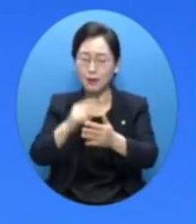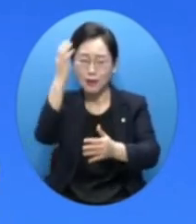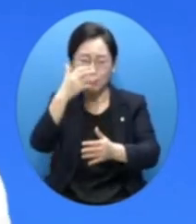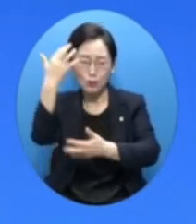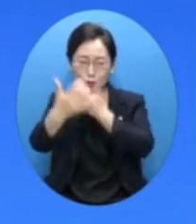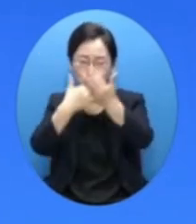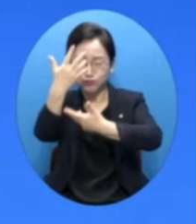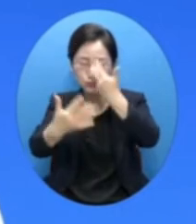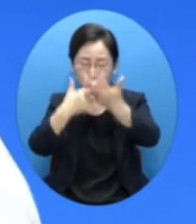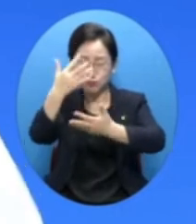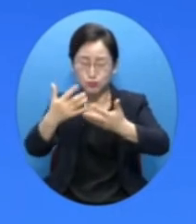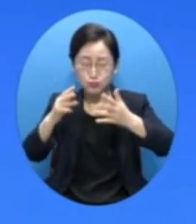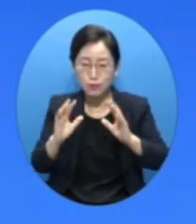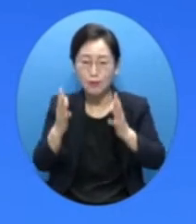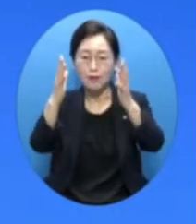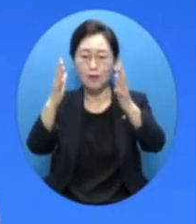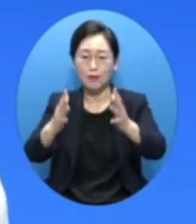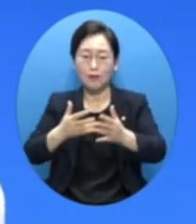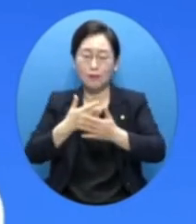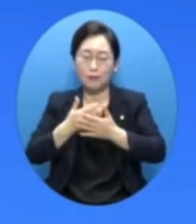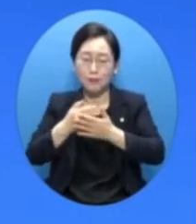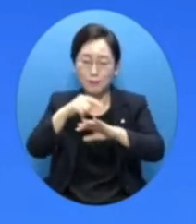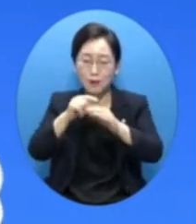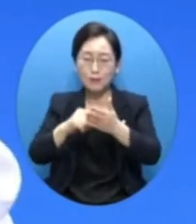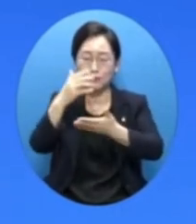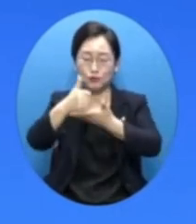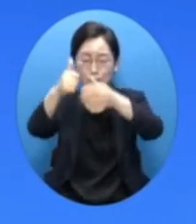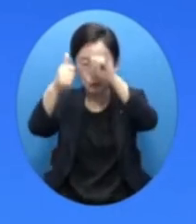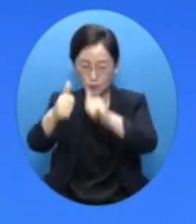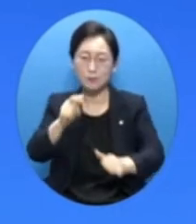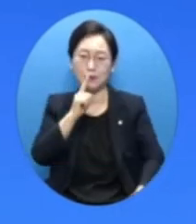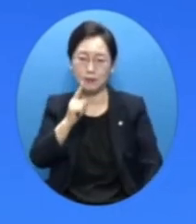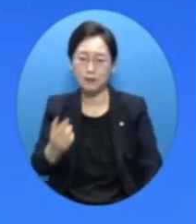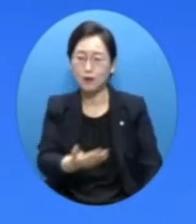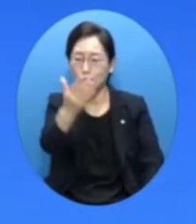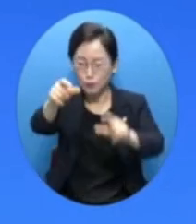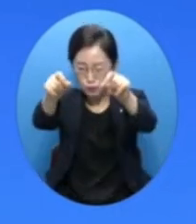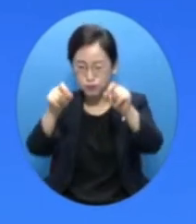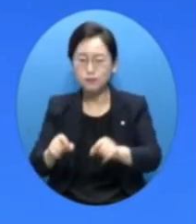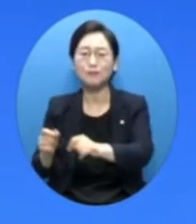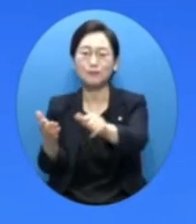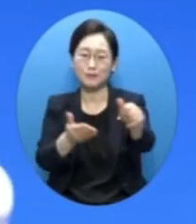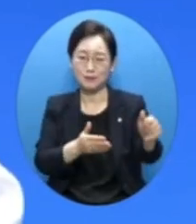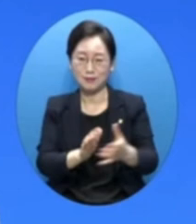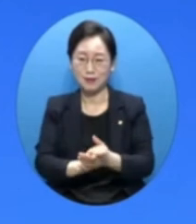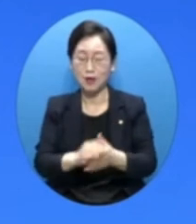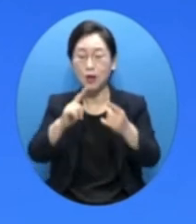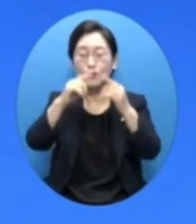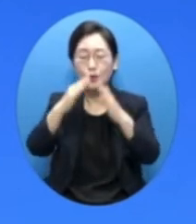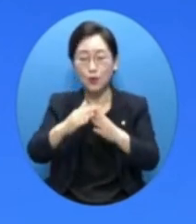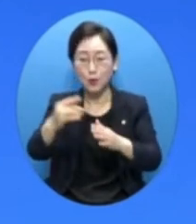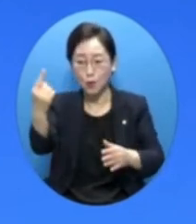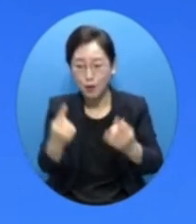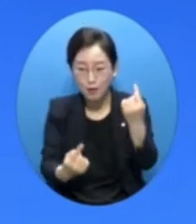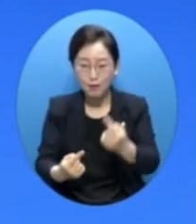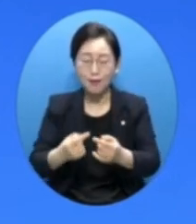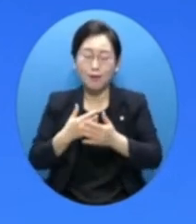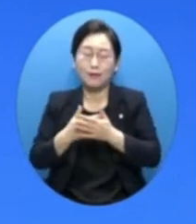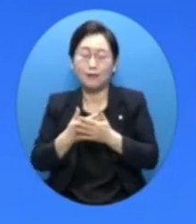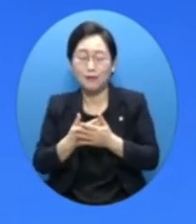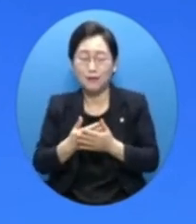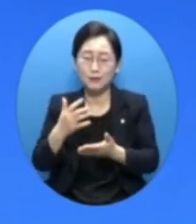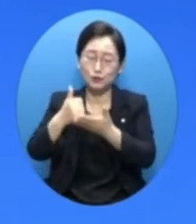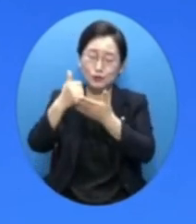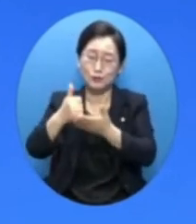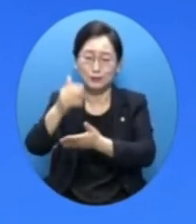늘 설레는 마음으로 주님을 섬겼다고 말했습니다. 여러분 설레는 마음으로 주님을 섬겨야 됩니다. 교회 나오는 것이 너무나 설레고 주님을 예리를